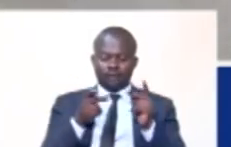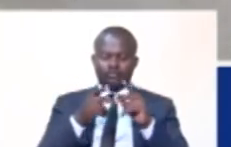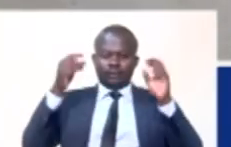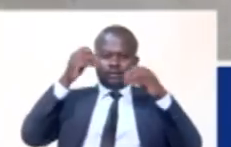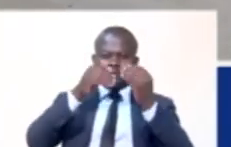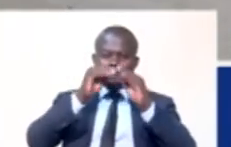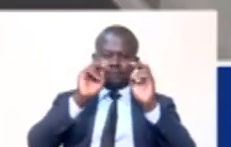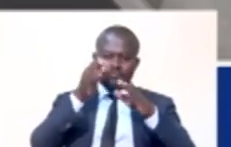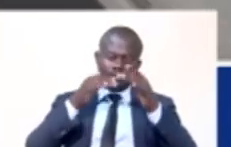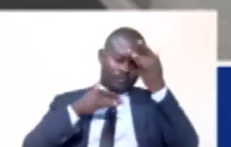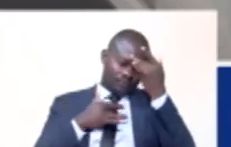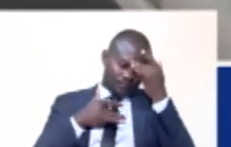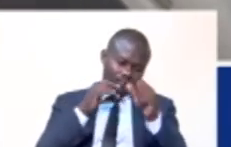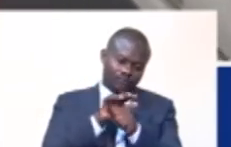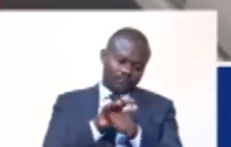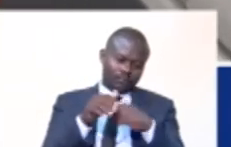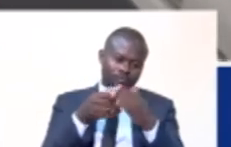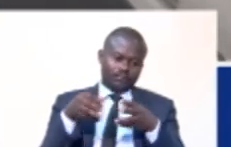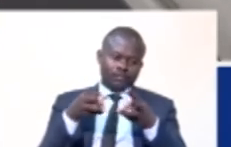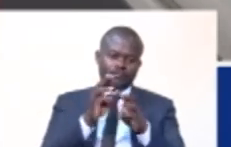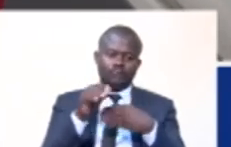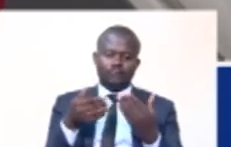umuntu yarembye hari uburyo